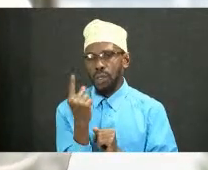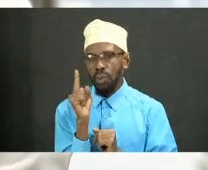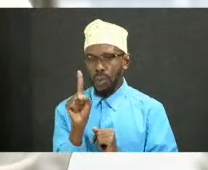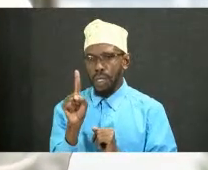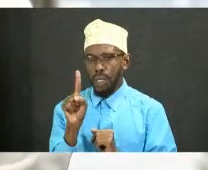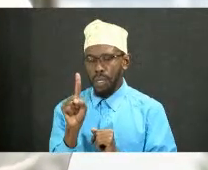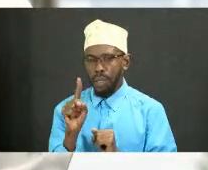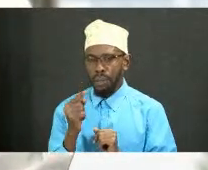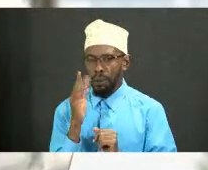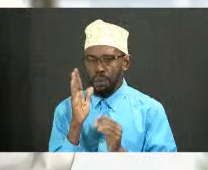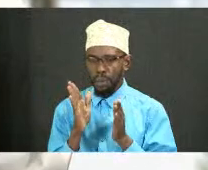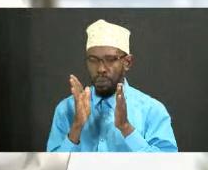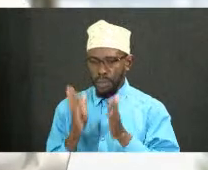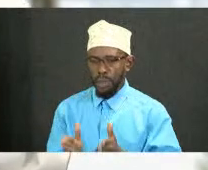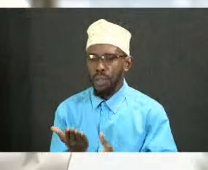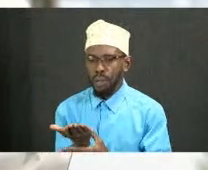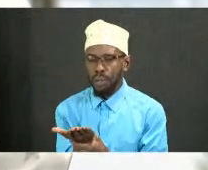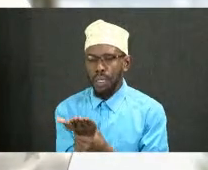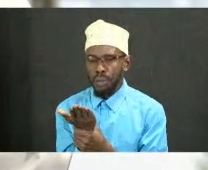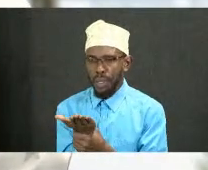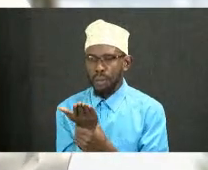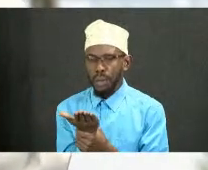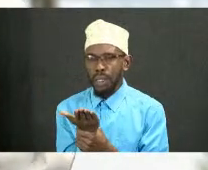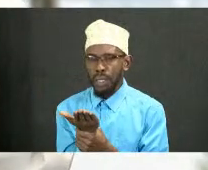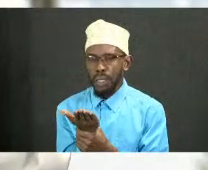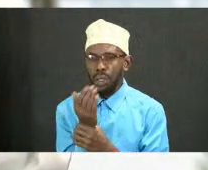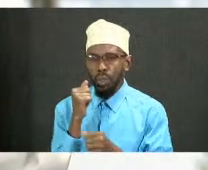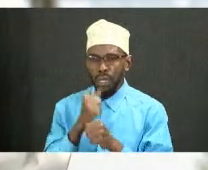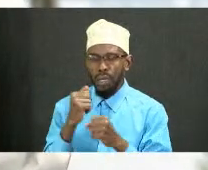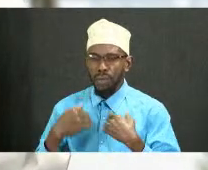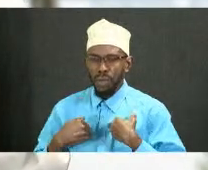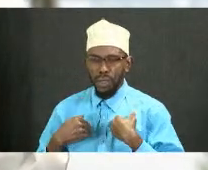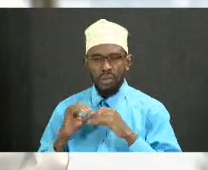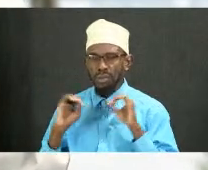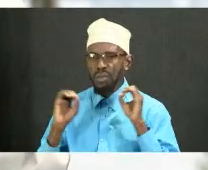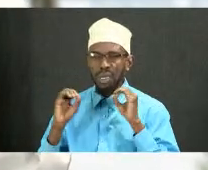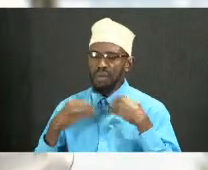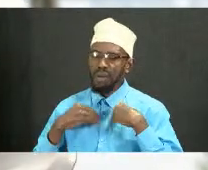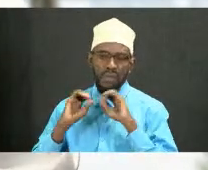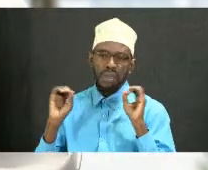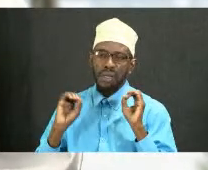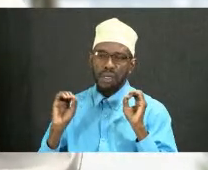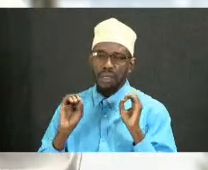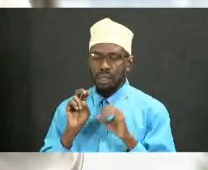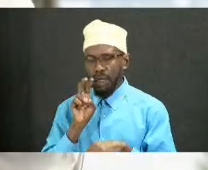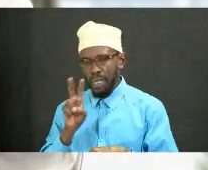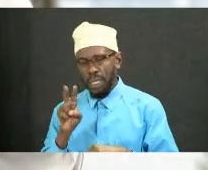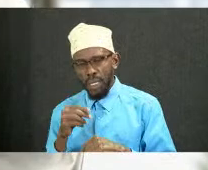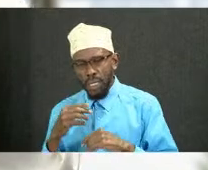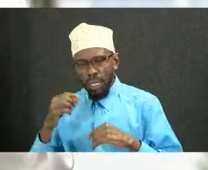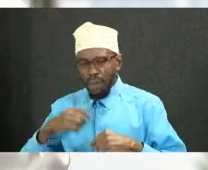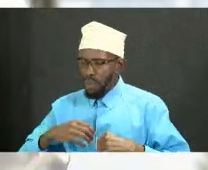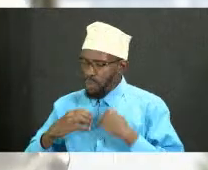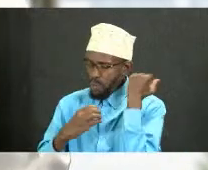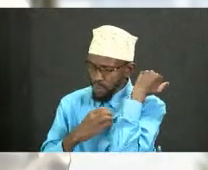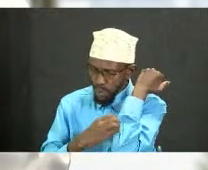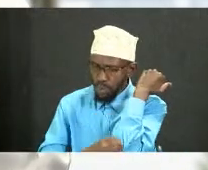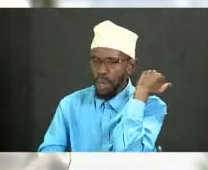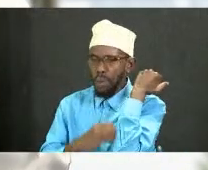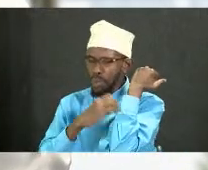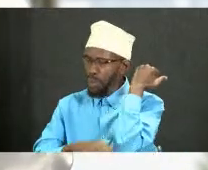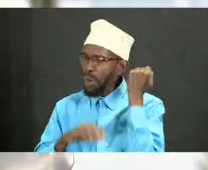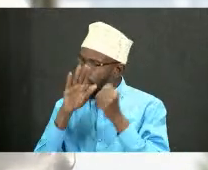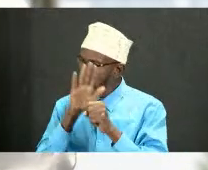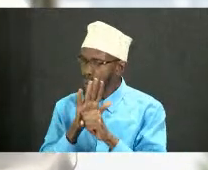bwana mmoja anamuomba, akamuuliza wewe una nini? Akasema sina chochote. Naangalia umaskini wa huyu bwana.